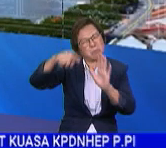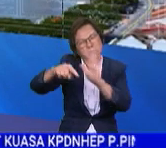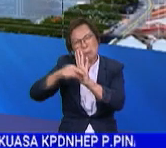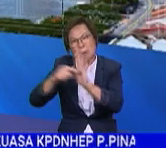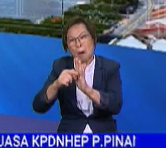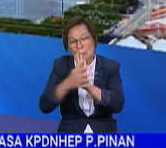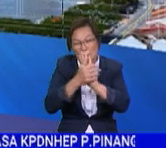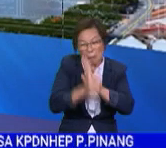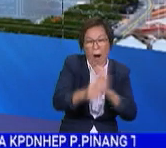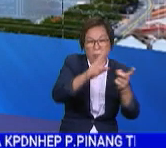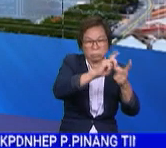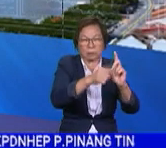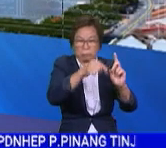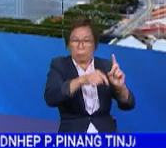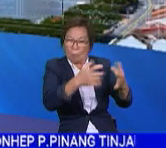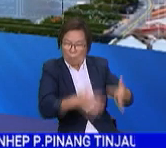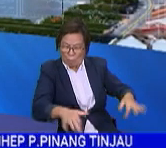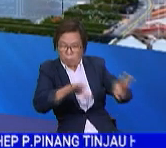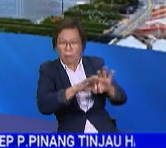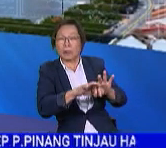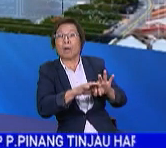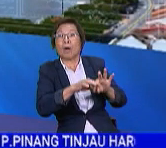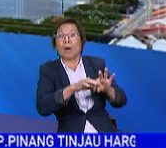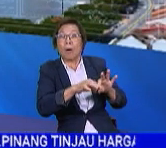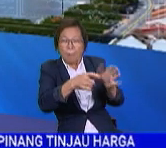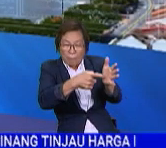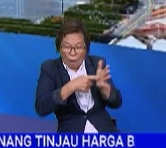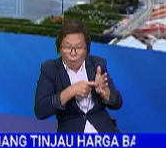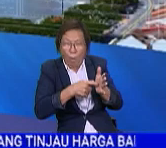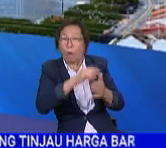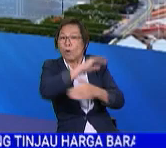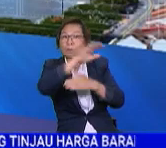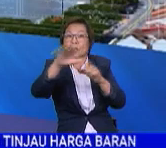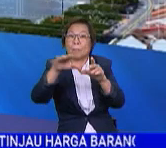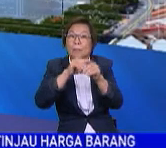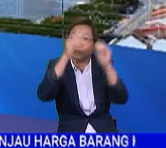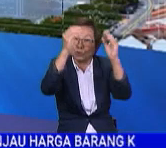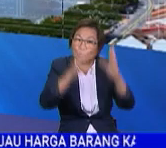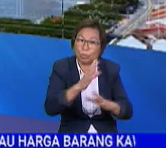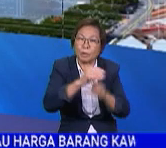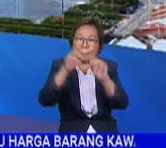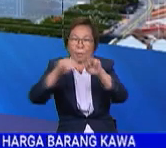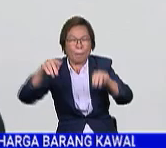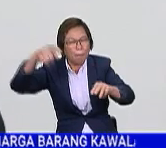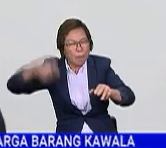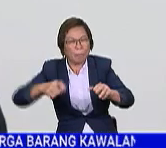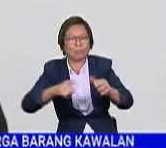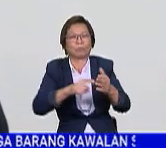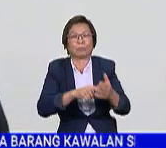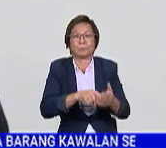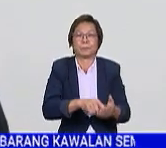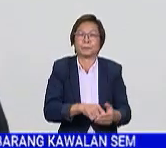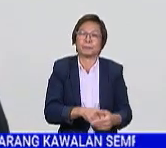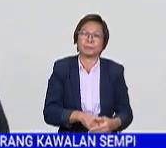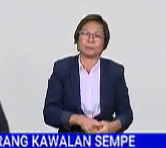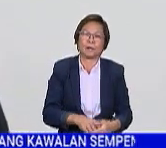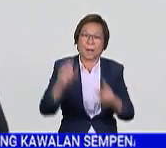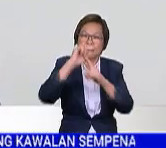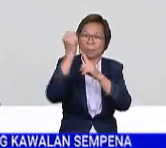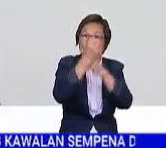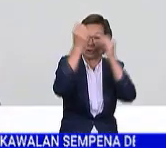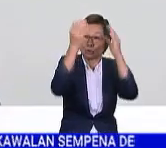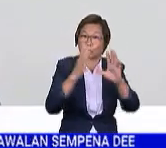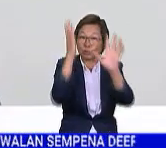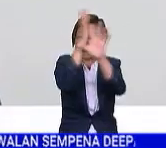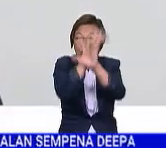kemahiran digital amat diperlukan oleh semua pihak termasuk para guru dan pelajar absen